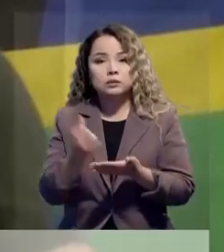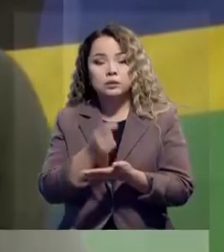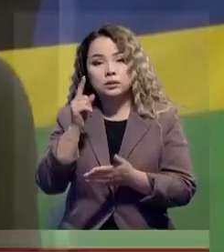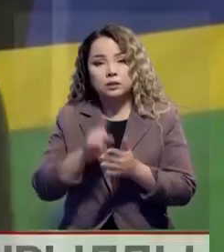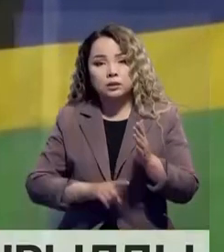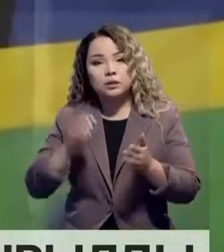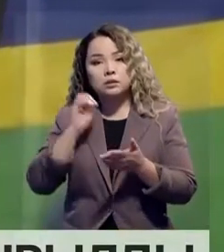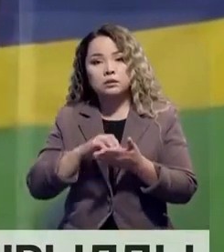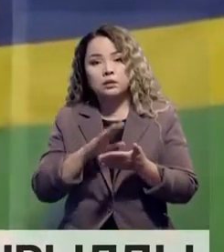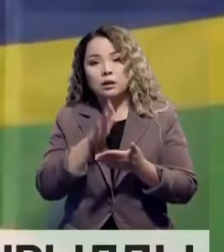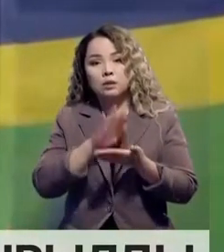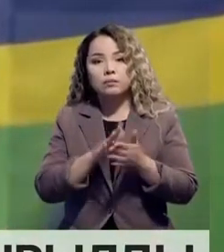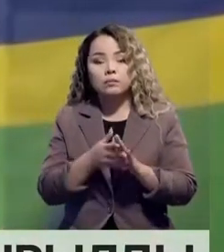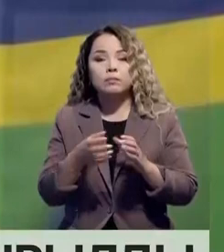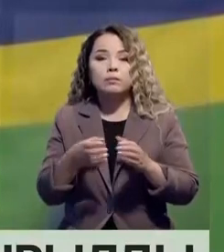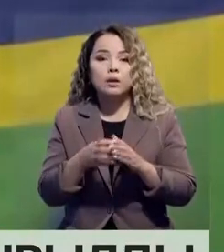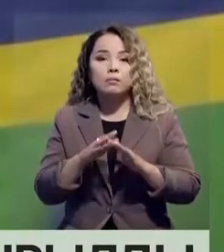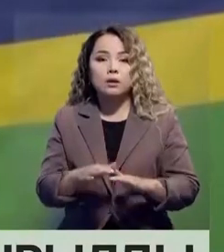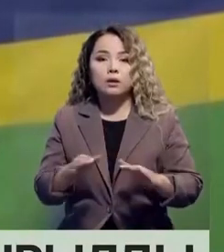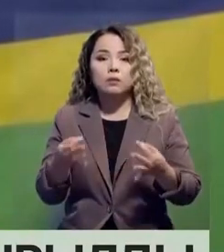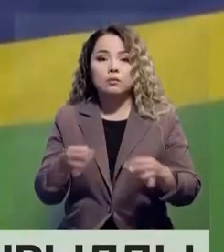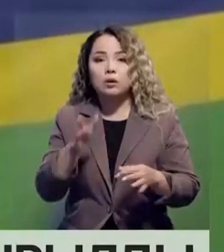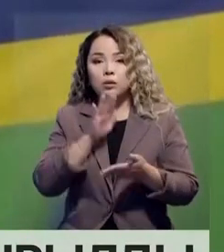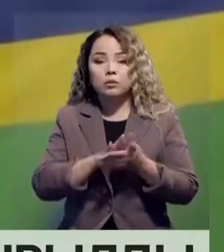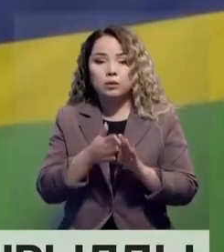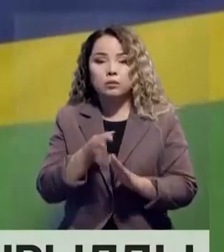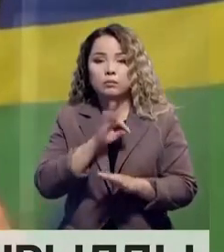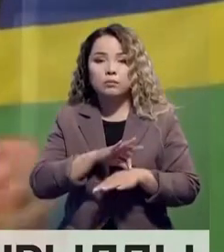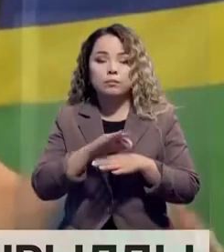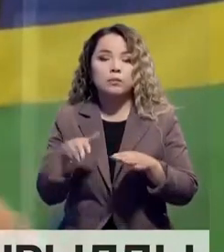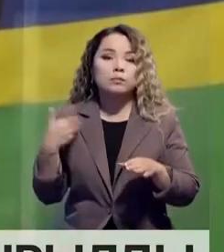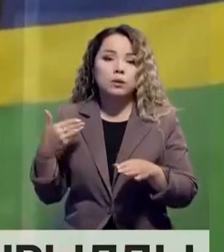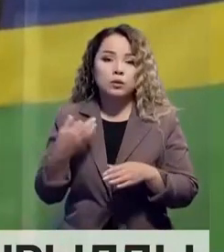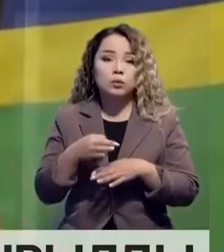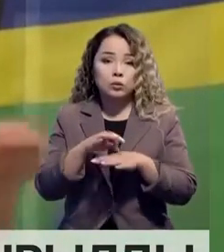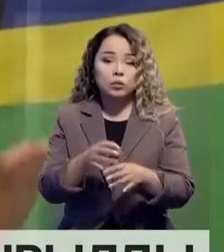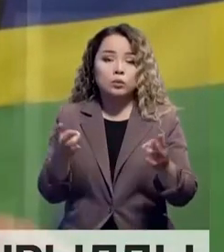сенеміз. Цифрлық заманда балалардың бос уақытын пайдалы өткізу өте маңызды. Біз